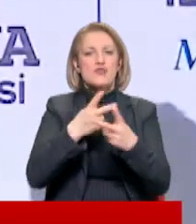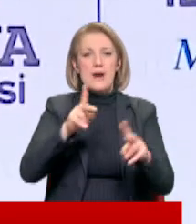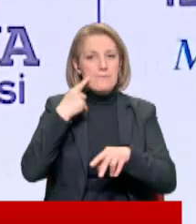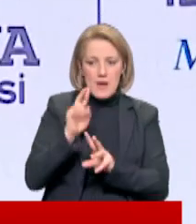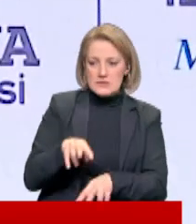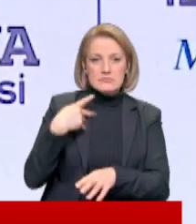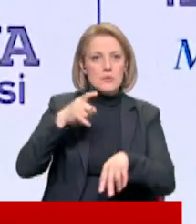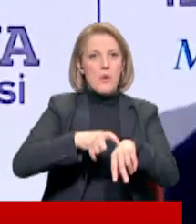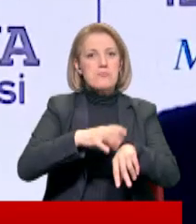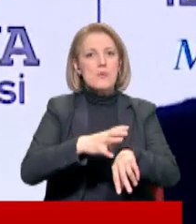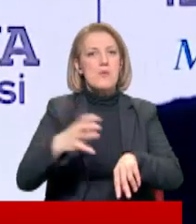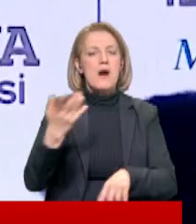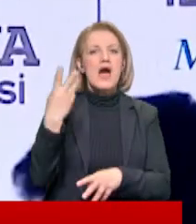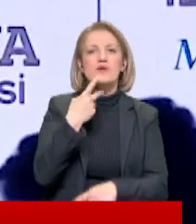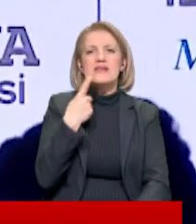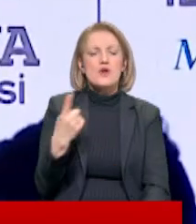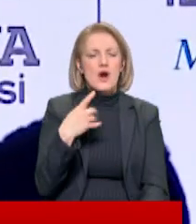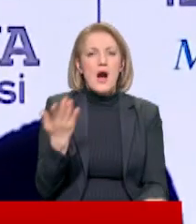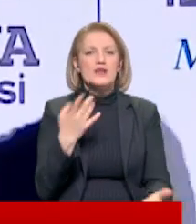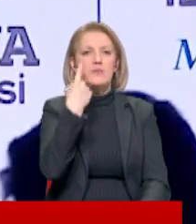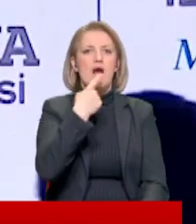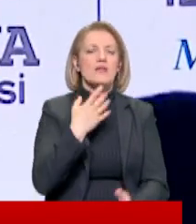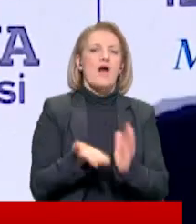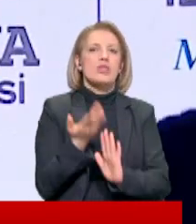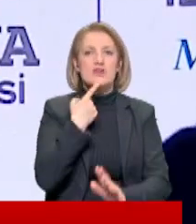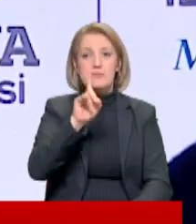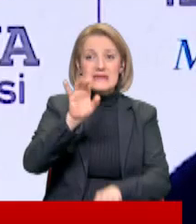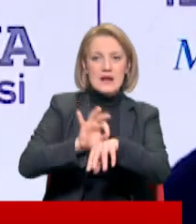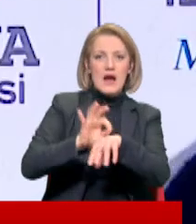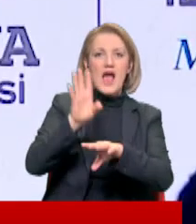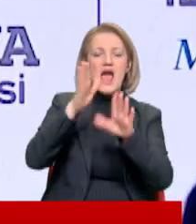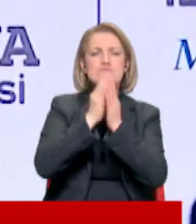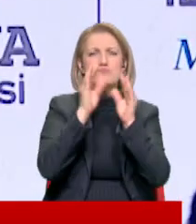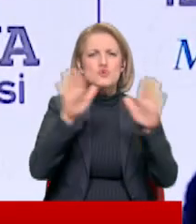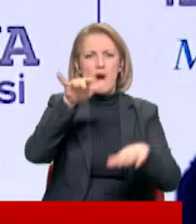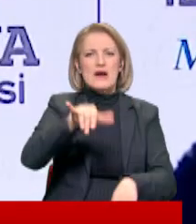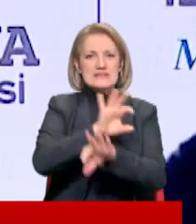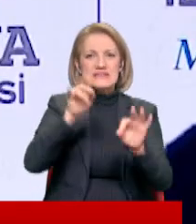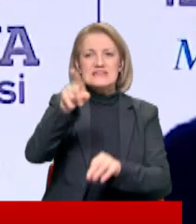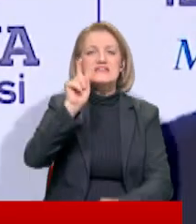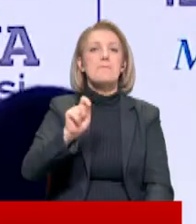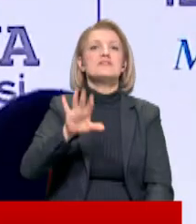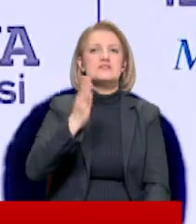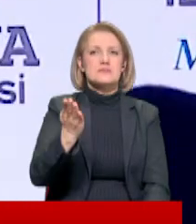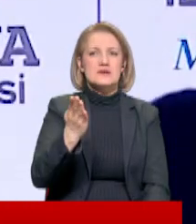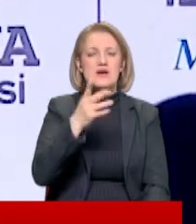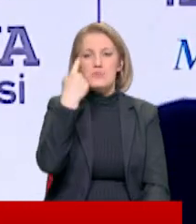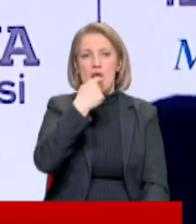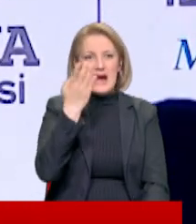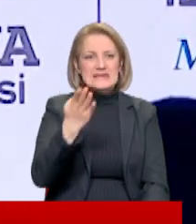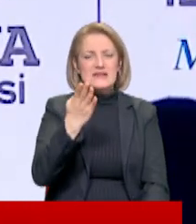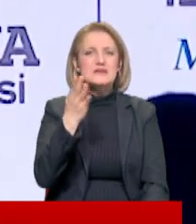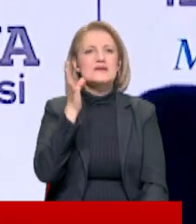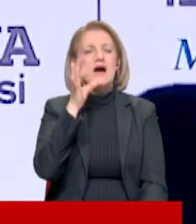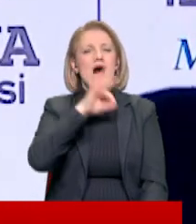kopya ya. Sayın Erdoğan ne diyor? Artık diyor mülakatı kaldıracağız diyor. Ya bir dakika, en büyük haksızlığı, kayırmacılığı yapan siz değil misiniz? Mülakatı